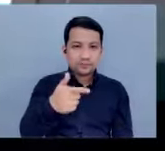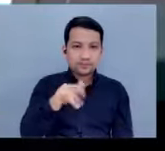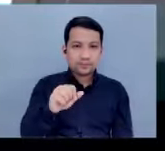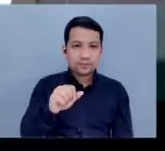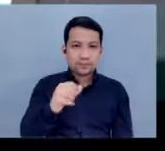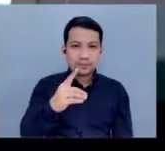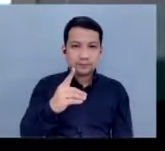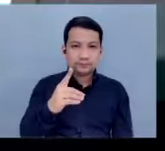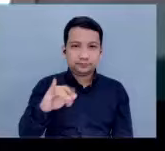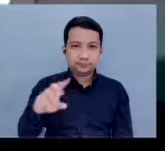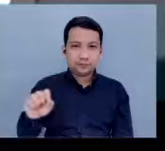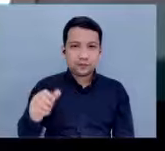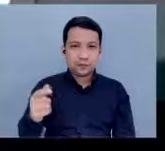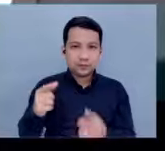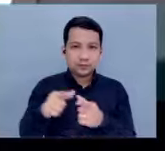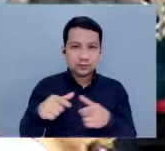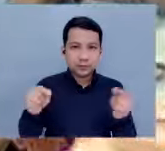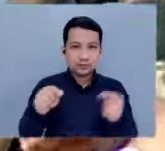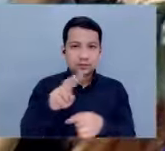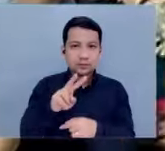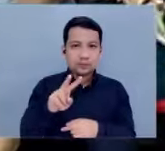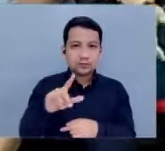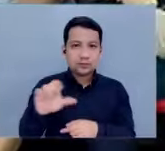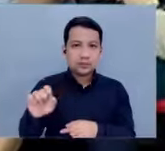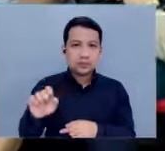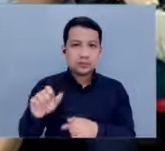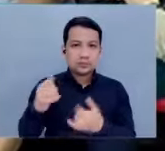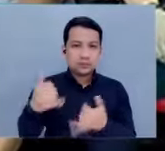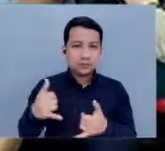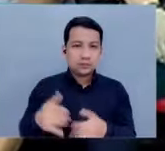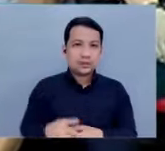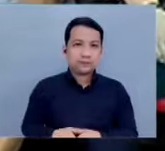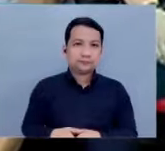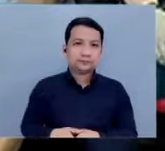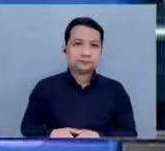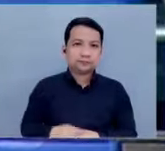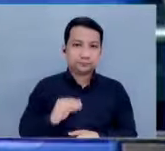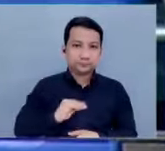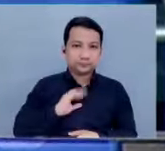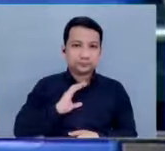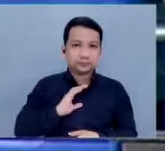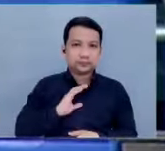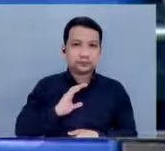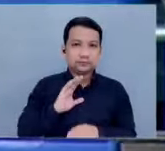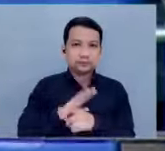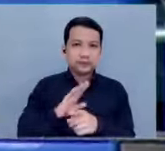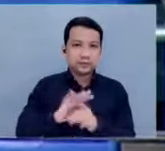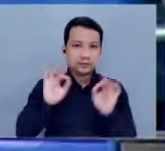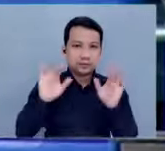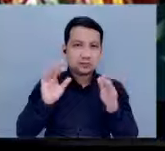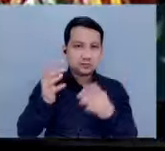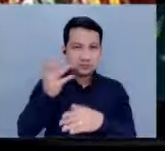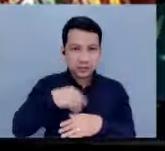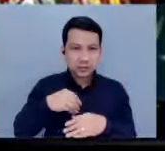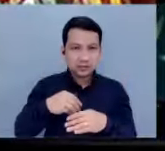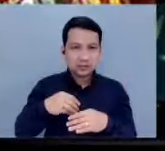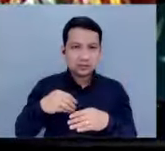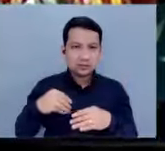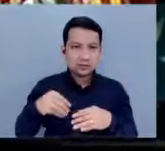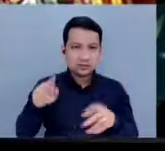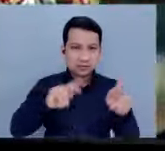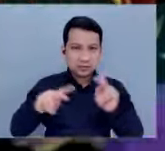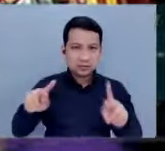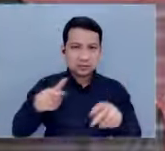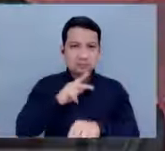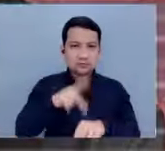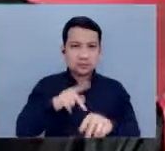kagagaling lang sa kanyang Japan V-League stint. Samantala, kumpiyansa rin ng ilang volley fans na maganda ang magiging performance ng Pilipinas